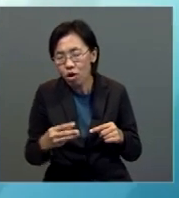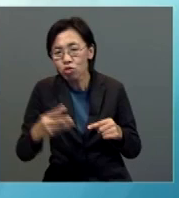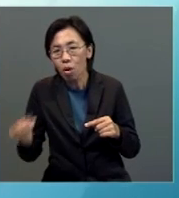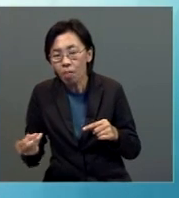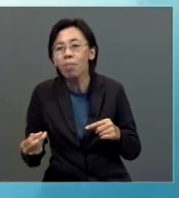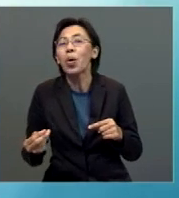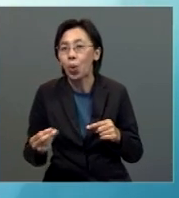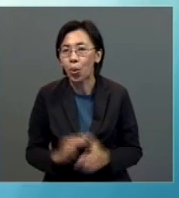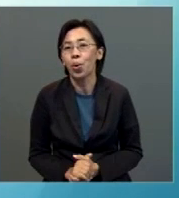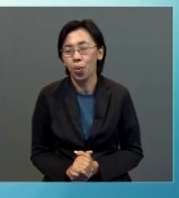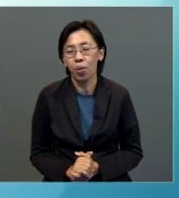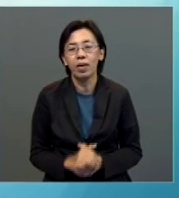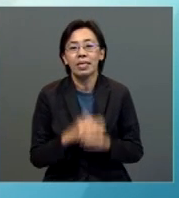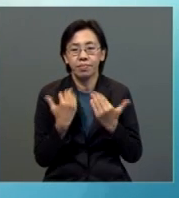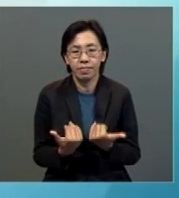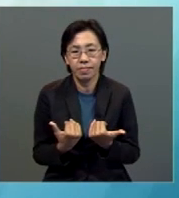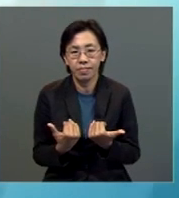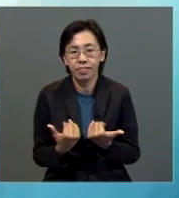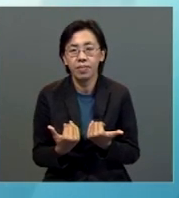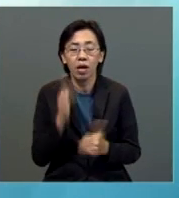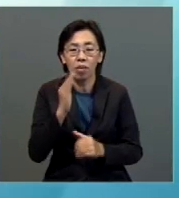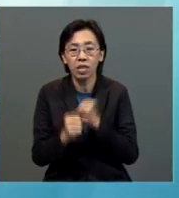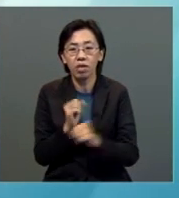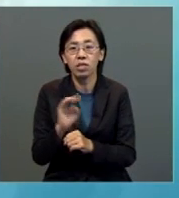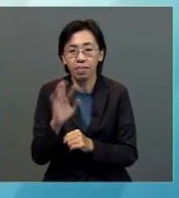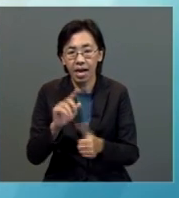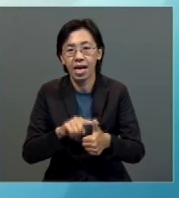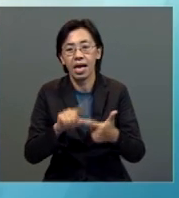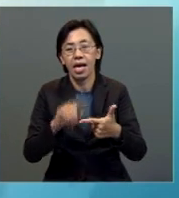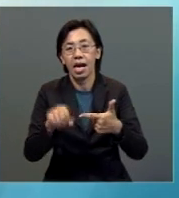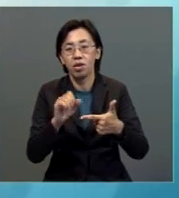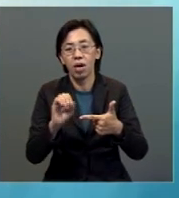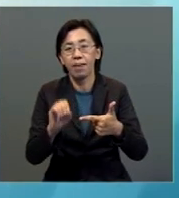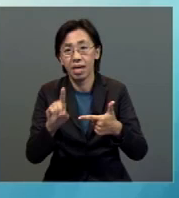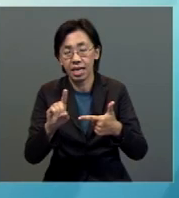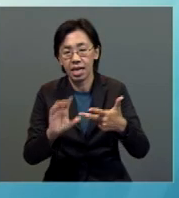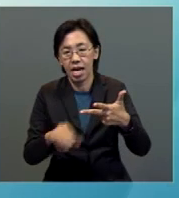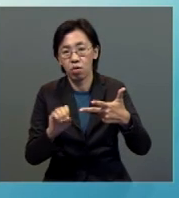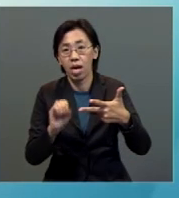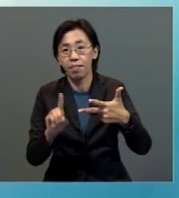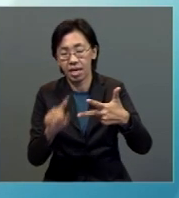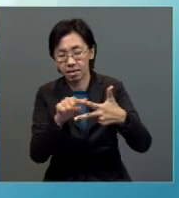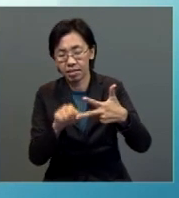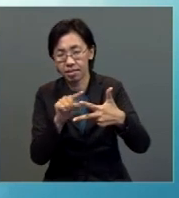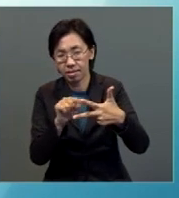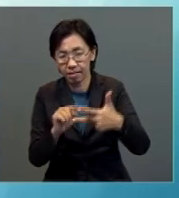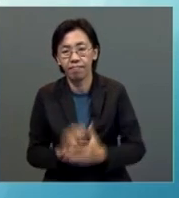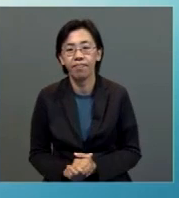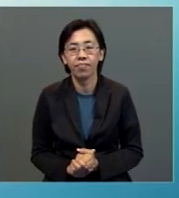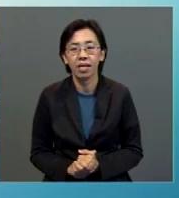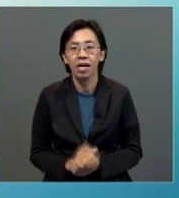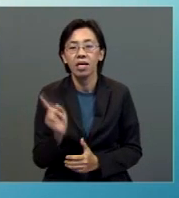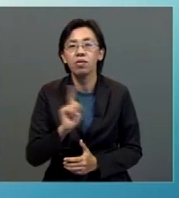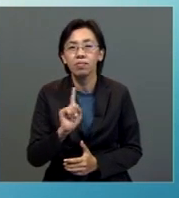ครับอายุ45ปี1รายแล้วก็51ปีอีก2รายนะครับภูมิลำเนาก็อยู่ที่จังหวัดยะ